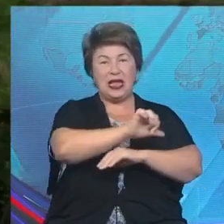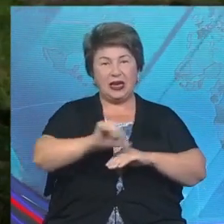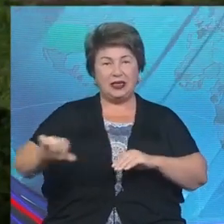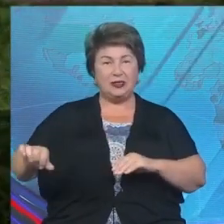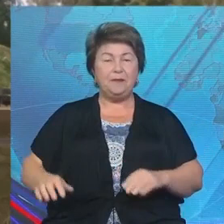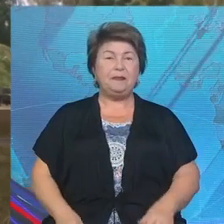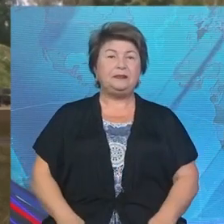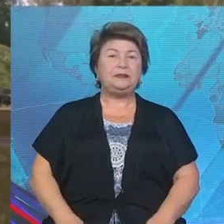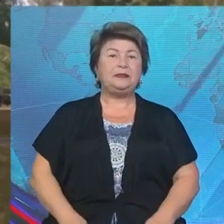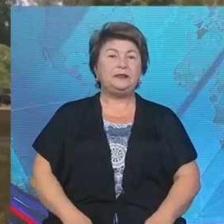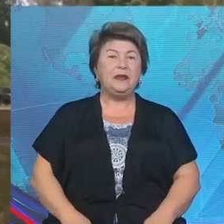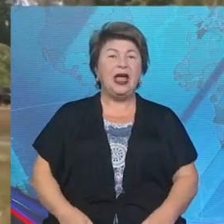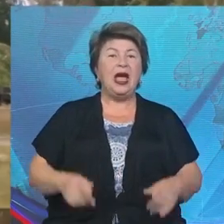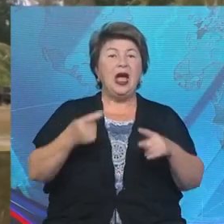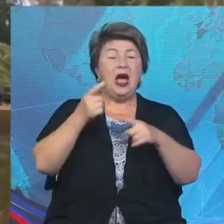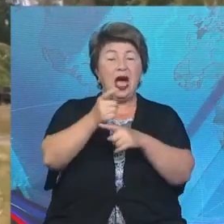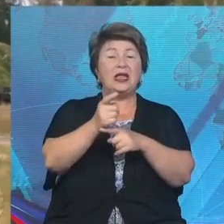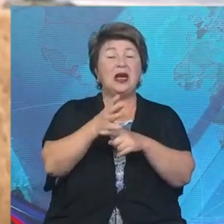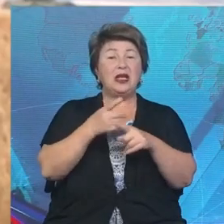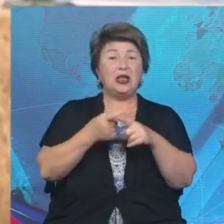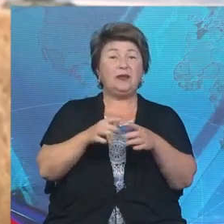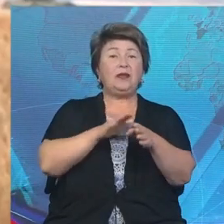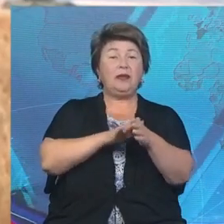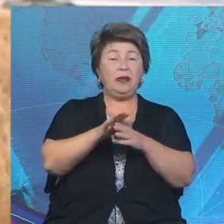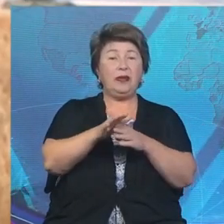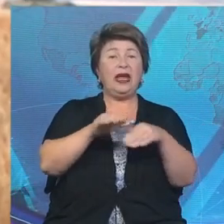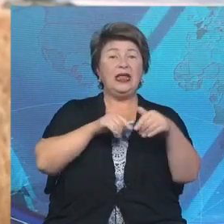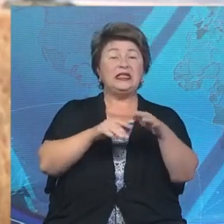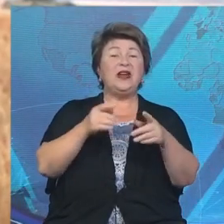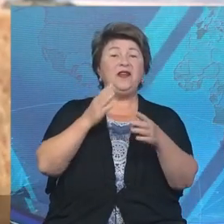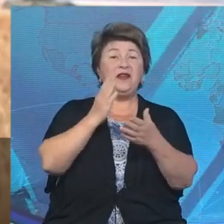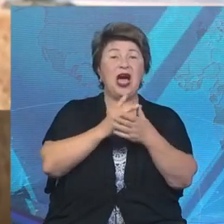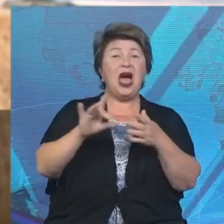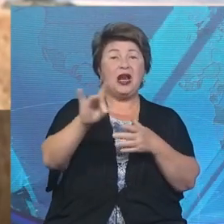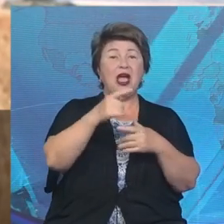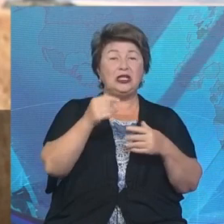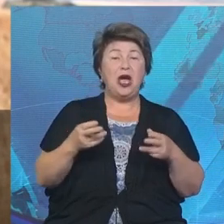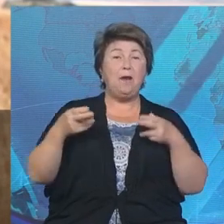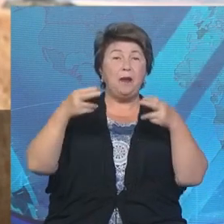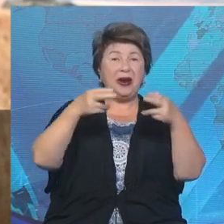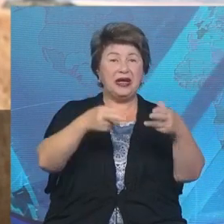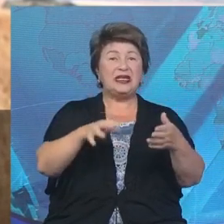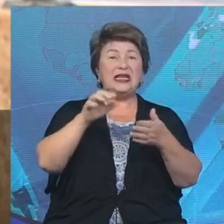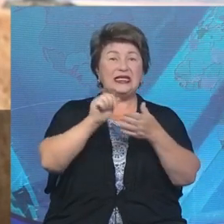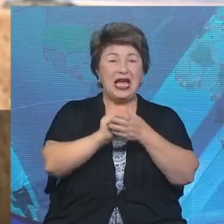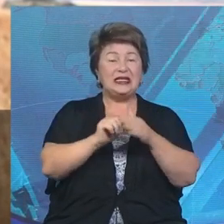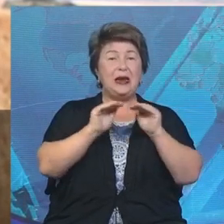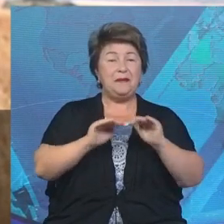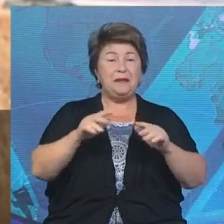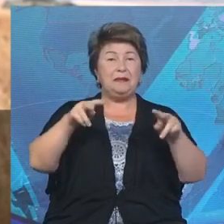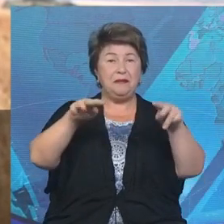местности. Зенитно-ракетная батарея «Тор» совершила марш в назначенный район, где по прибытию заняли стартовые